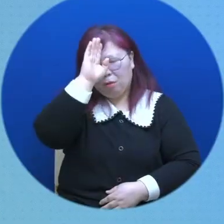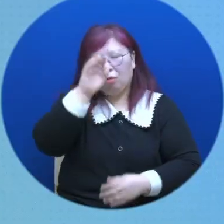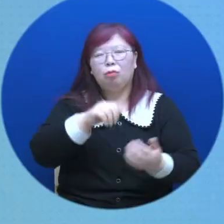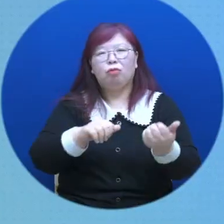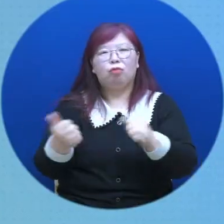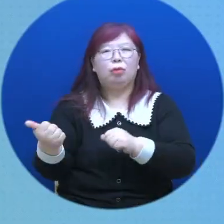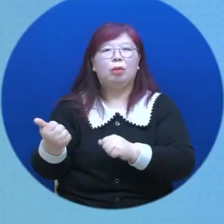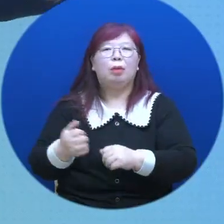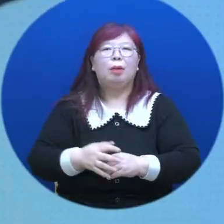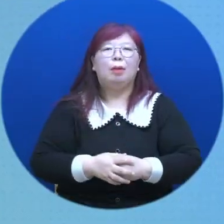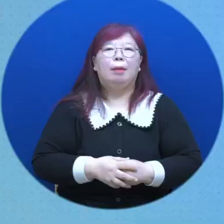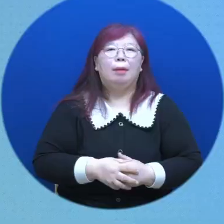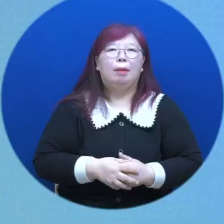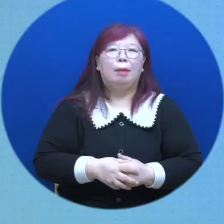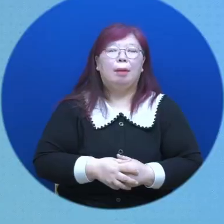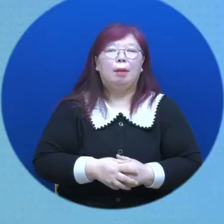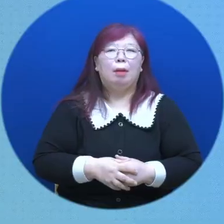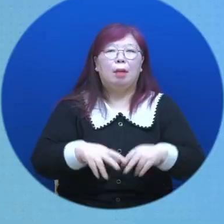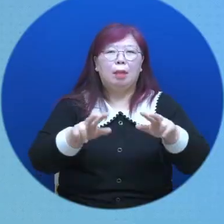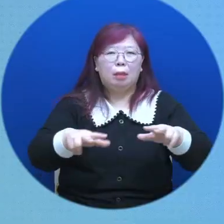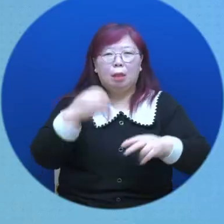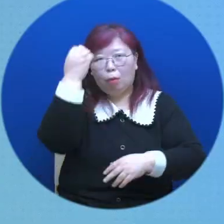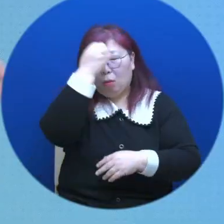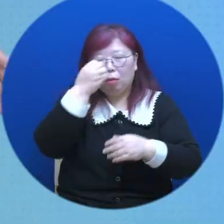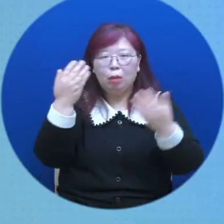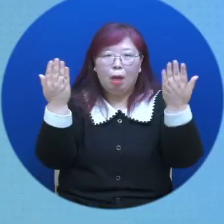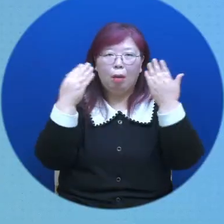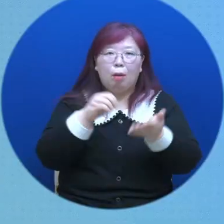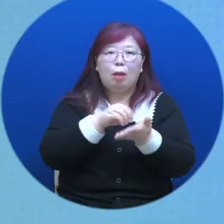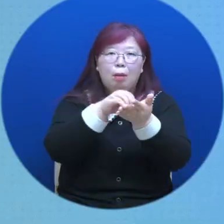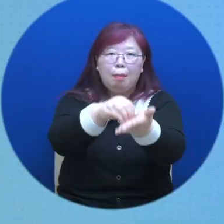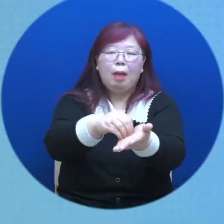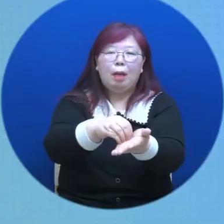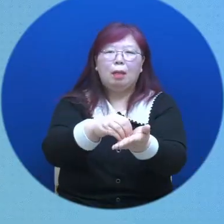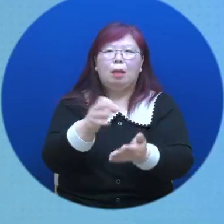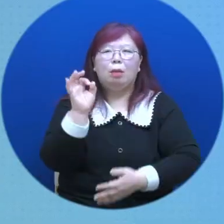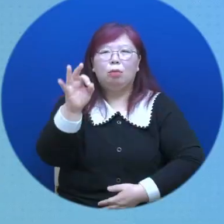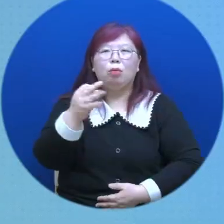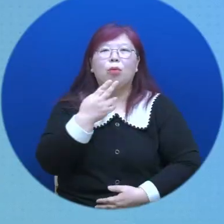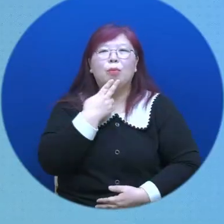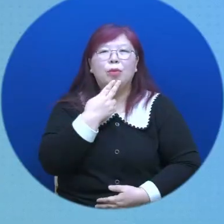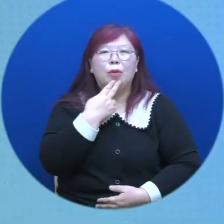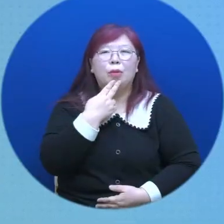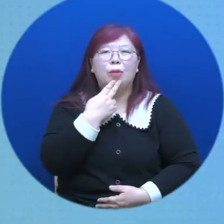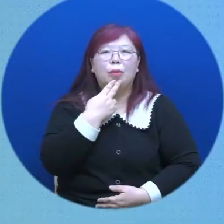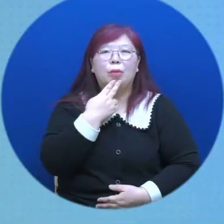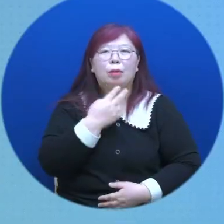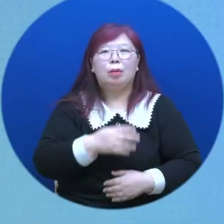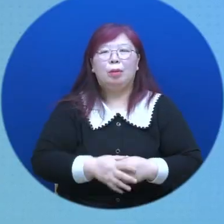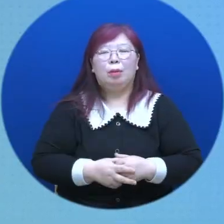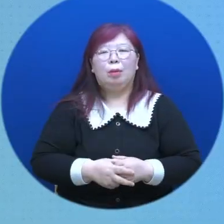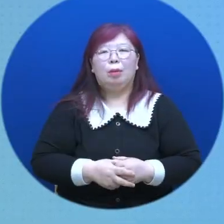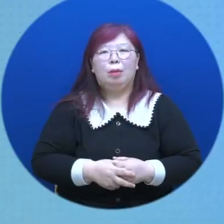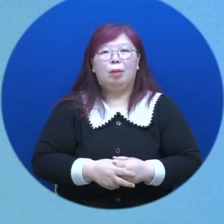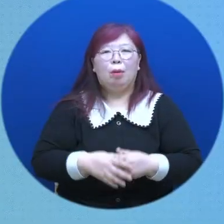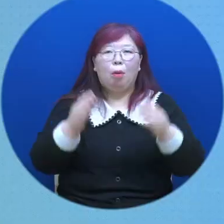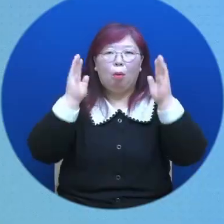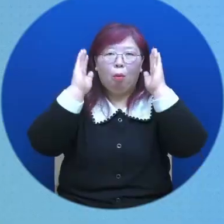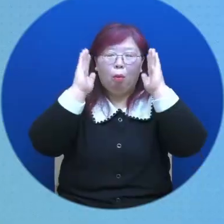떠납니다. 겨우 고등학교에 갔어요. 돈이 없어 학업을 계속할 수가 없었습니다.